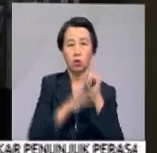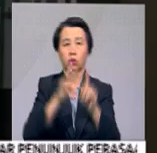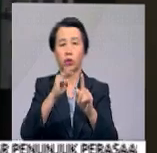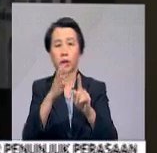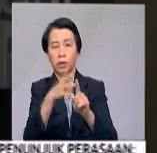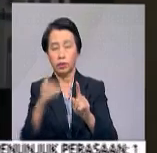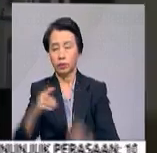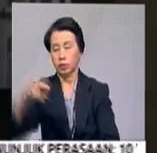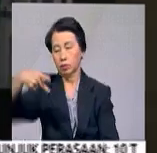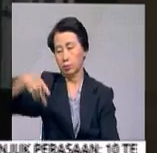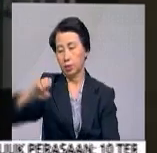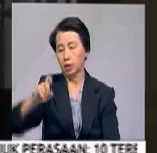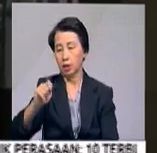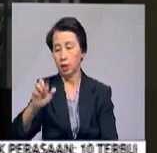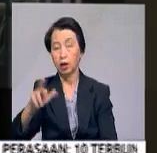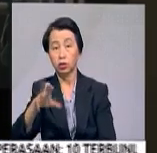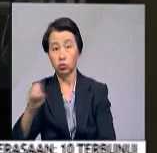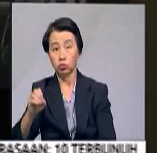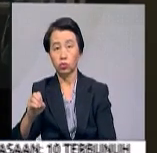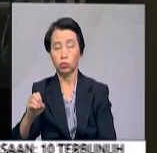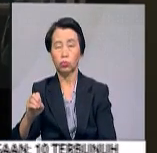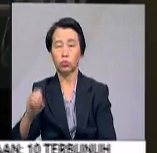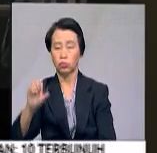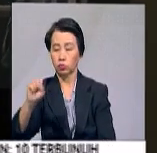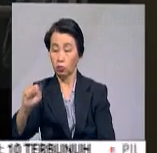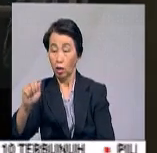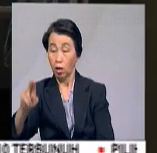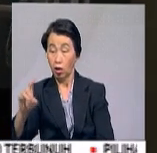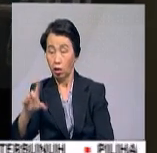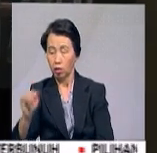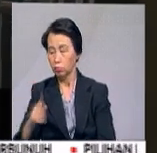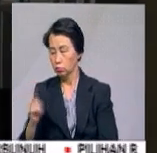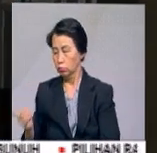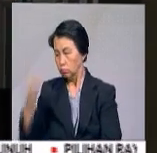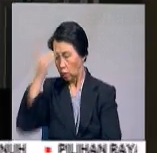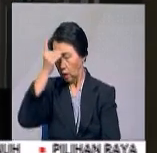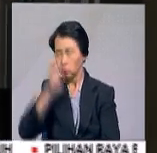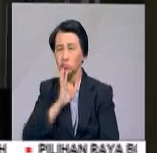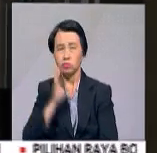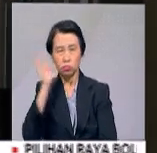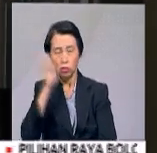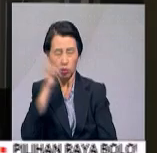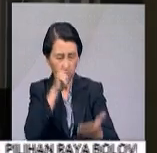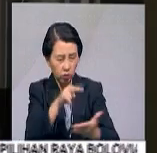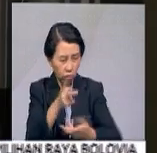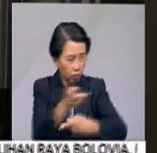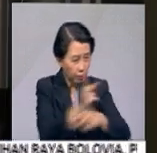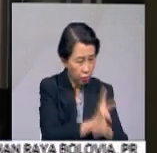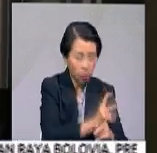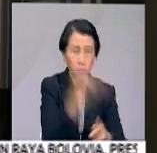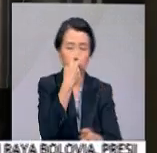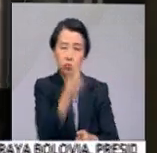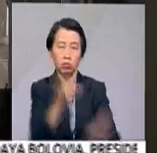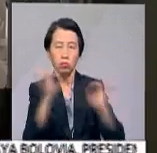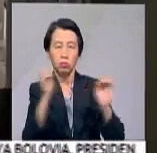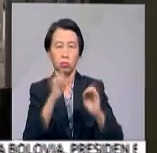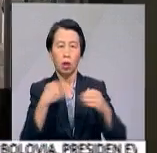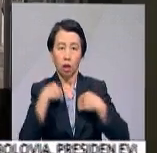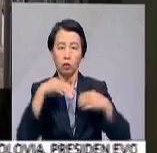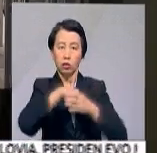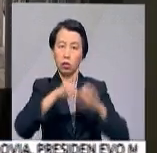Saudi Limited. Datuk Syahrul turut mendedahkan bahawa dia tidak pernah melihat sebarang perjanjian pinjaman sepanjang berada di syarikat